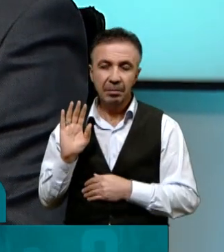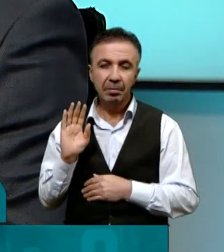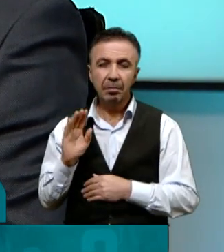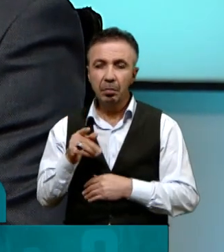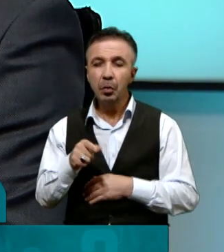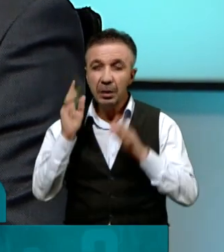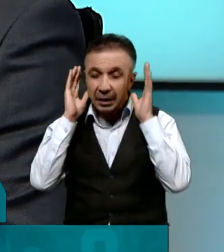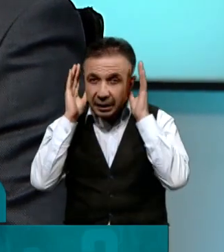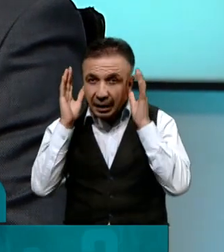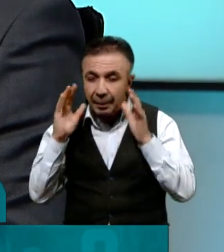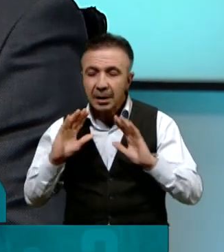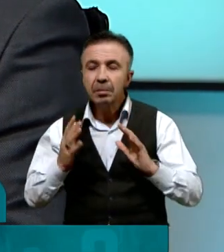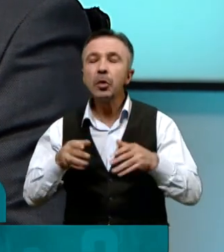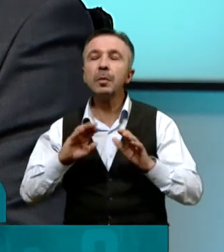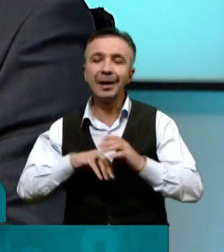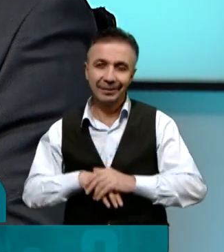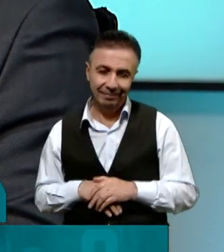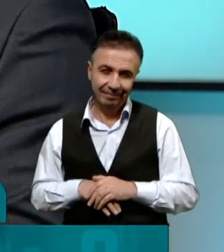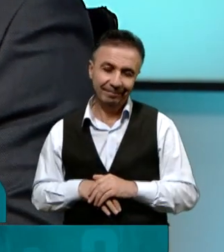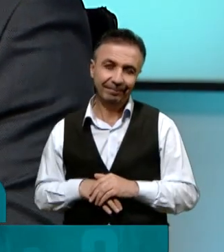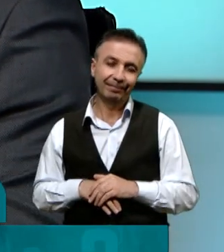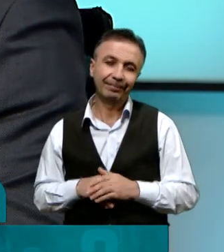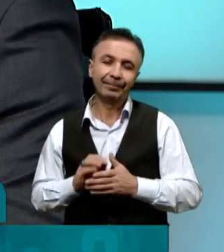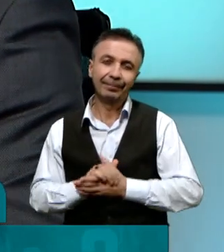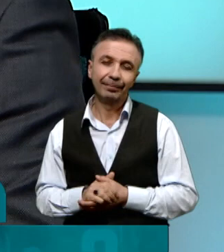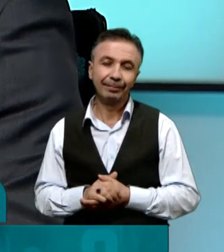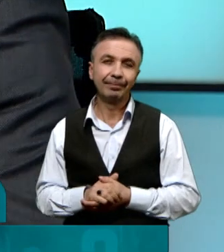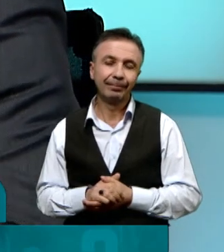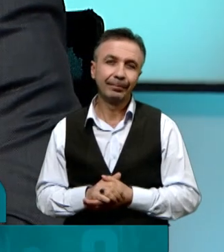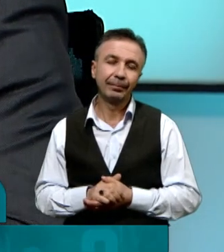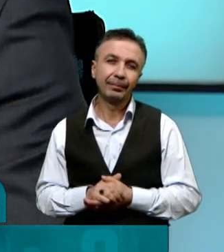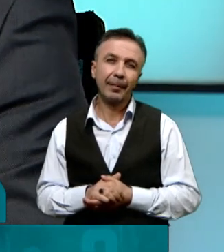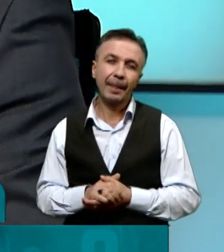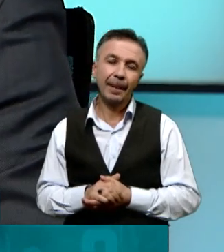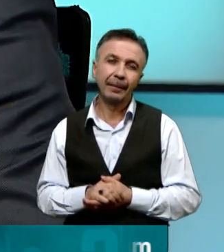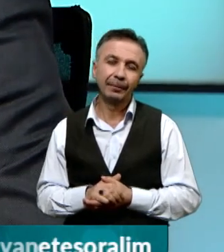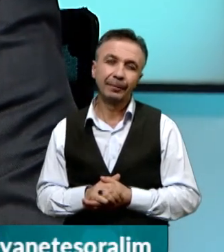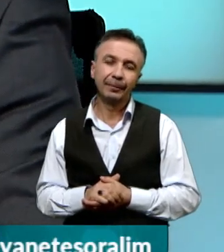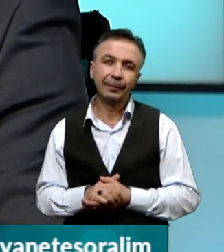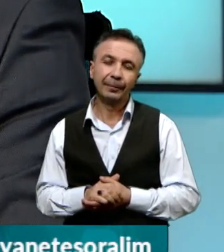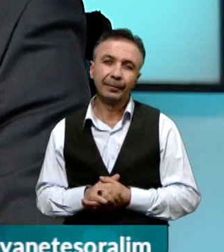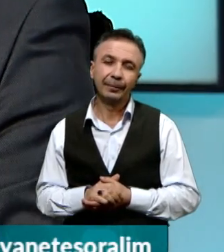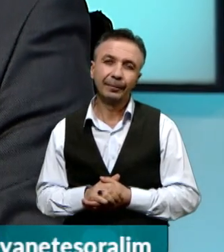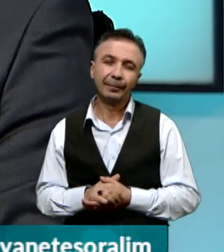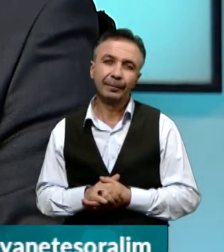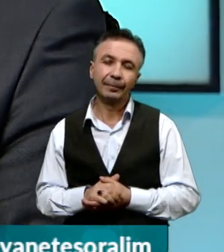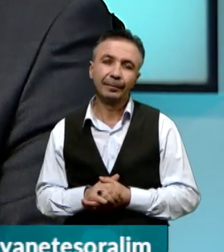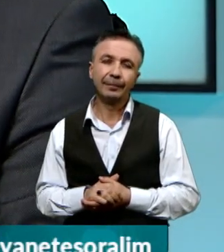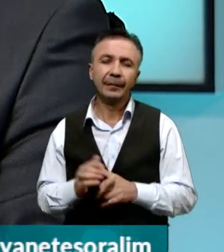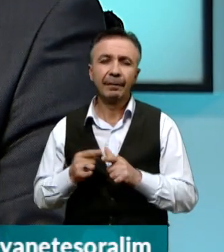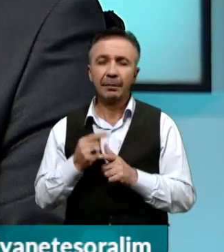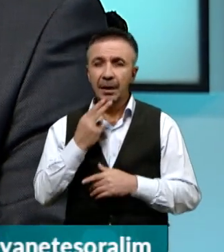namazı ifsad eden, bozan veya olmazsa olmaz kurallarından değildir. Eyvallah. Evet. Ama yaparlarsa iyi olur. İyi olur tabii ki. Fatma